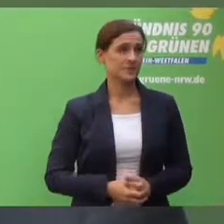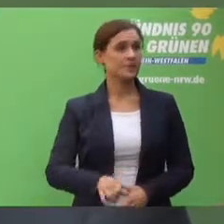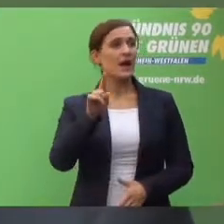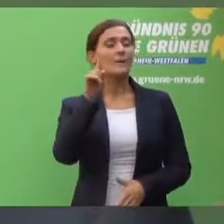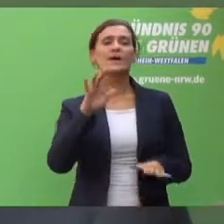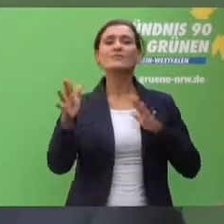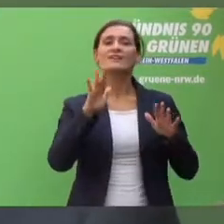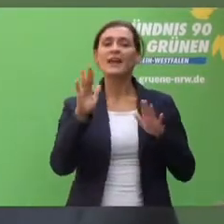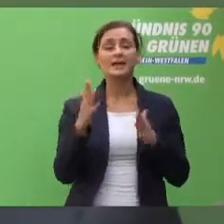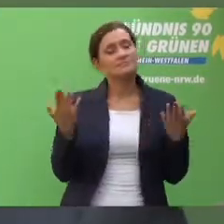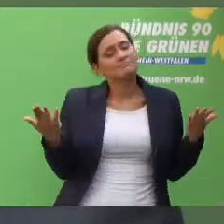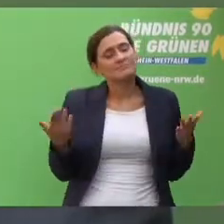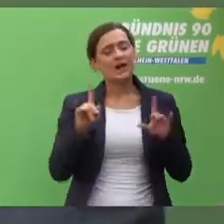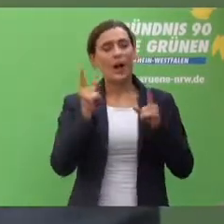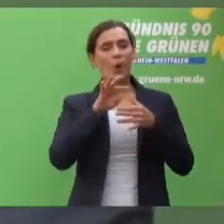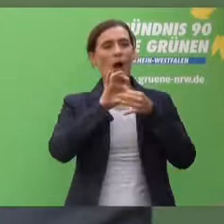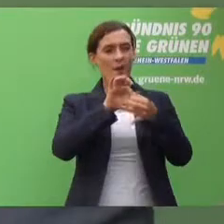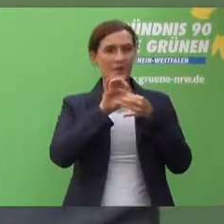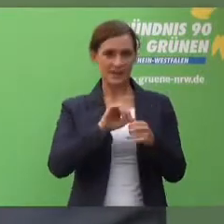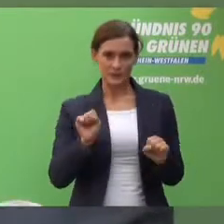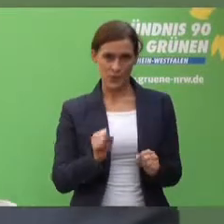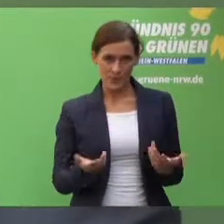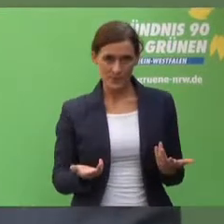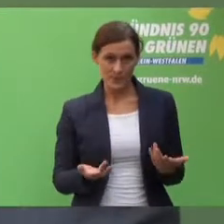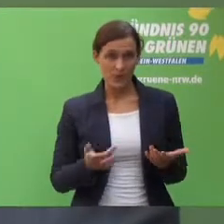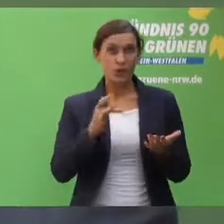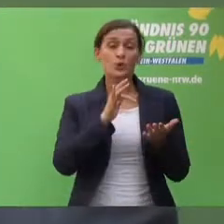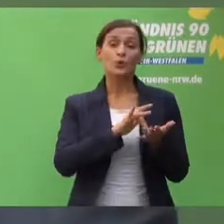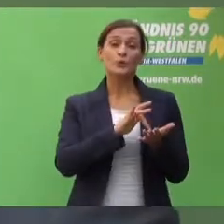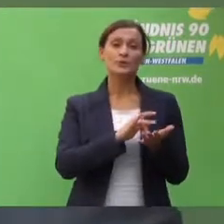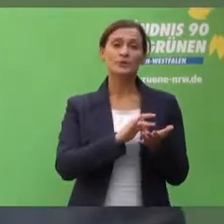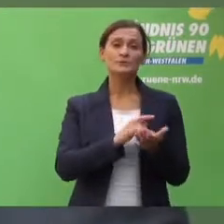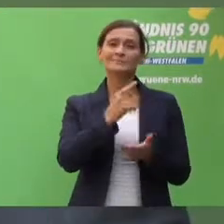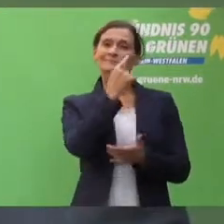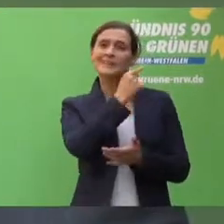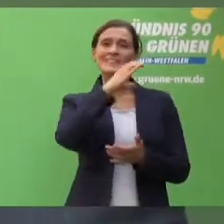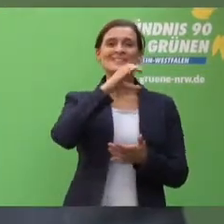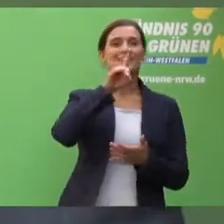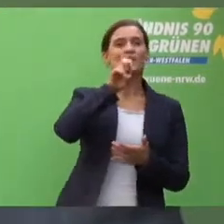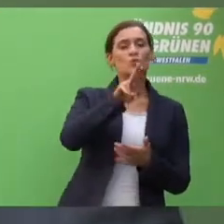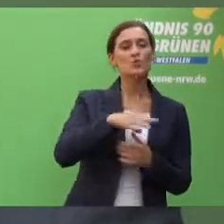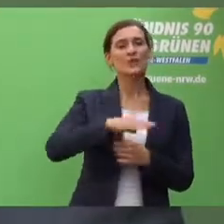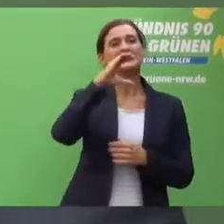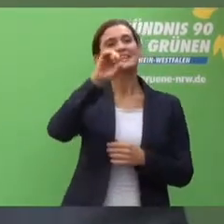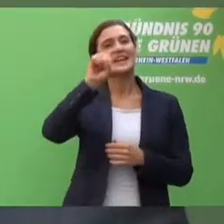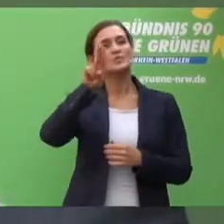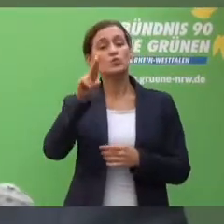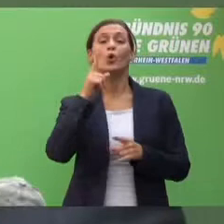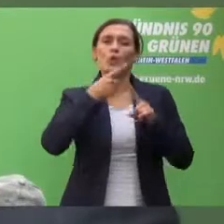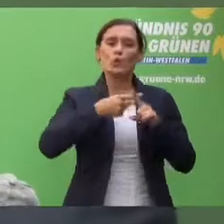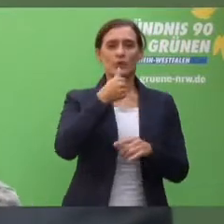vielleicht liegt das ja auch daran, dass sich die CDU/CSU und die Junge